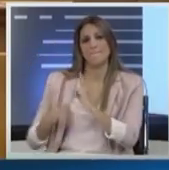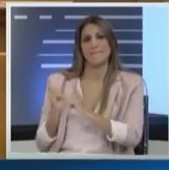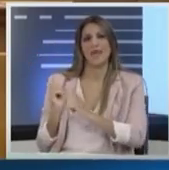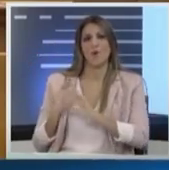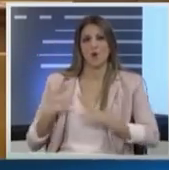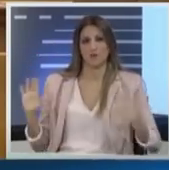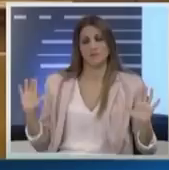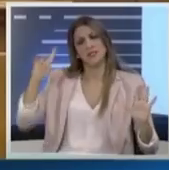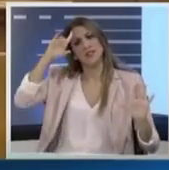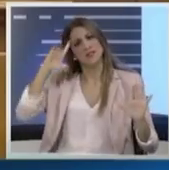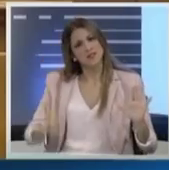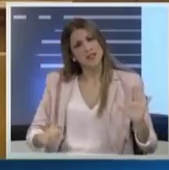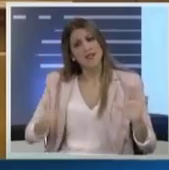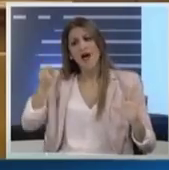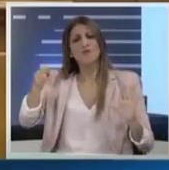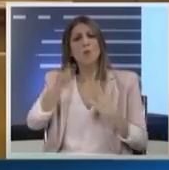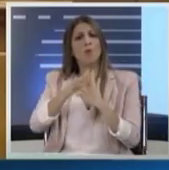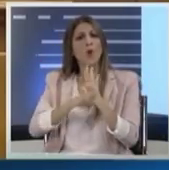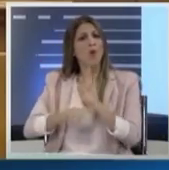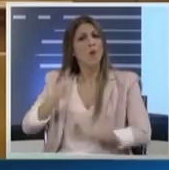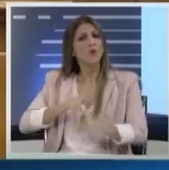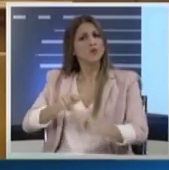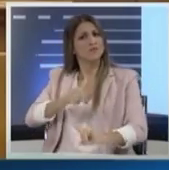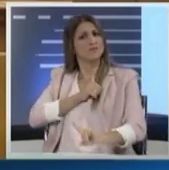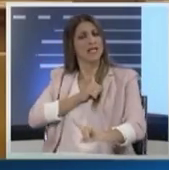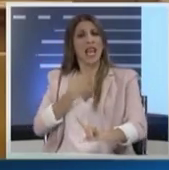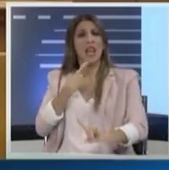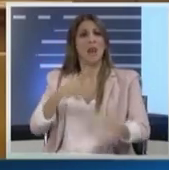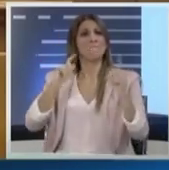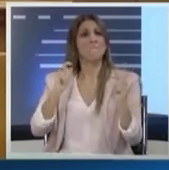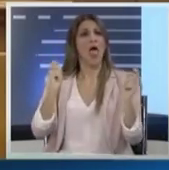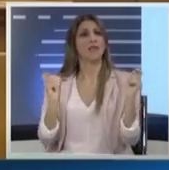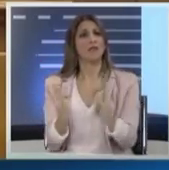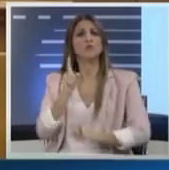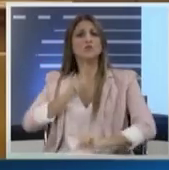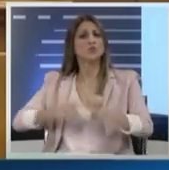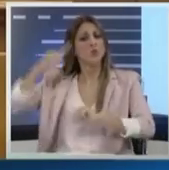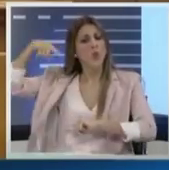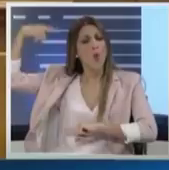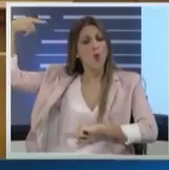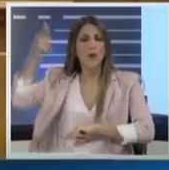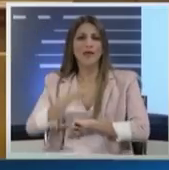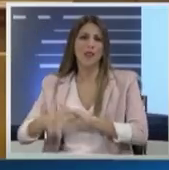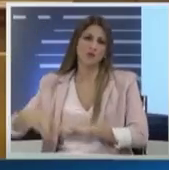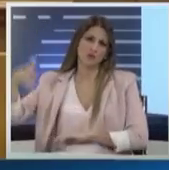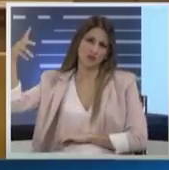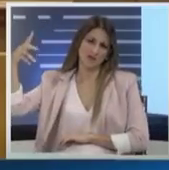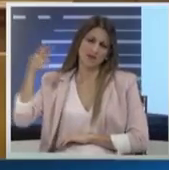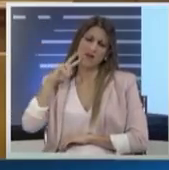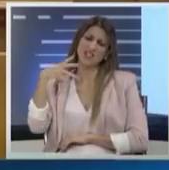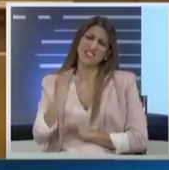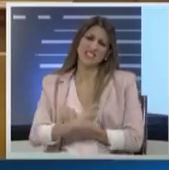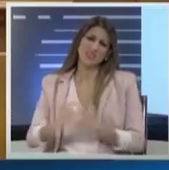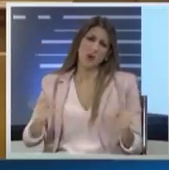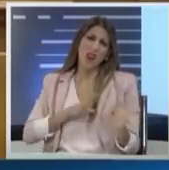και μάλιστα που θα έχουμε την ιδιοκτησία εμείς των μεταρρυθμίσεων που οραματίζεται, ένα τρισχυρότερο μνημόνιο προς τον ελληνικό